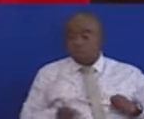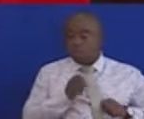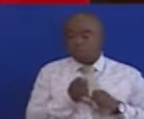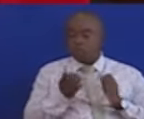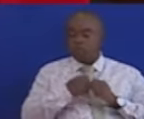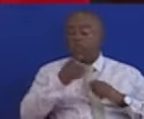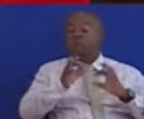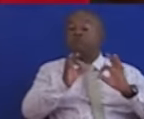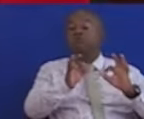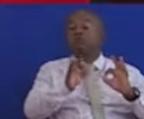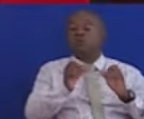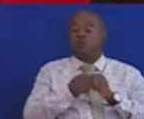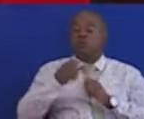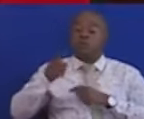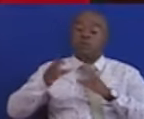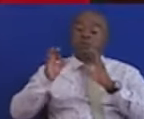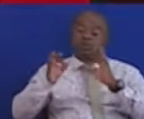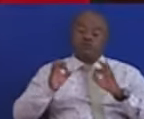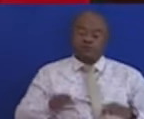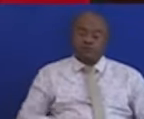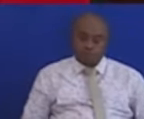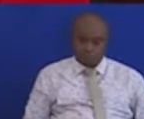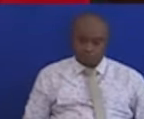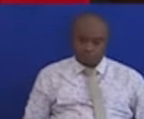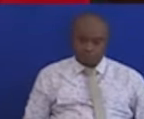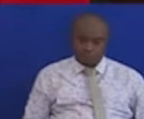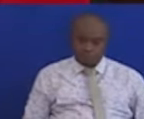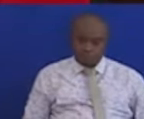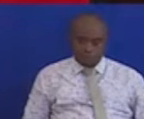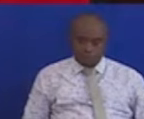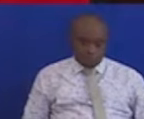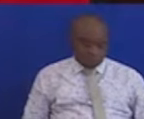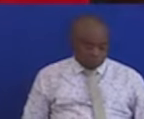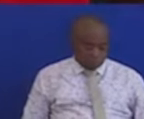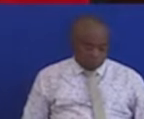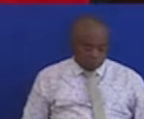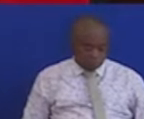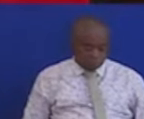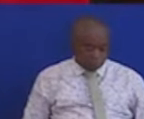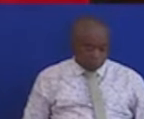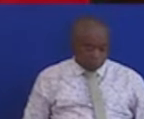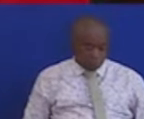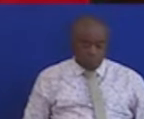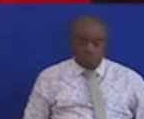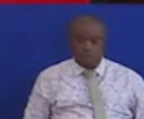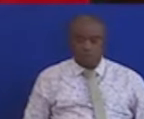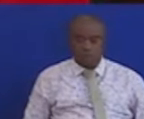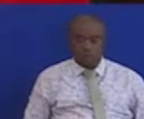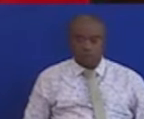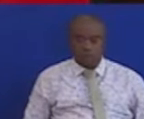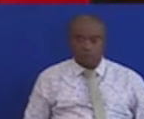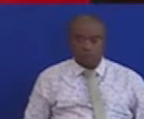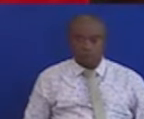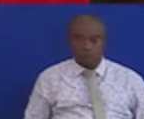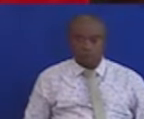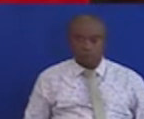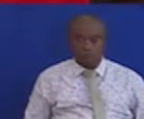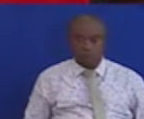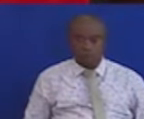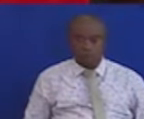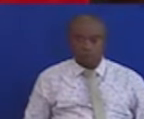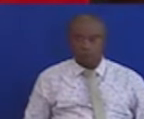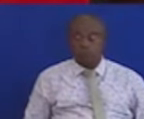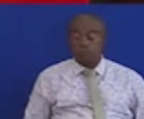vizuri na Mambo yaka sawas sawa MH eshima mwen yeki naom